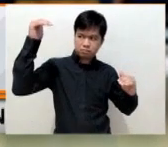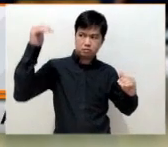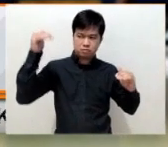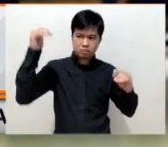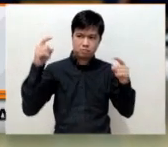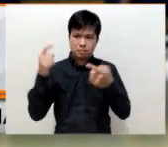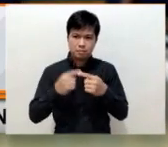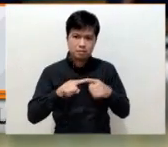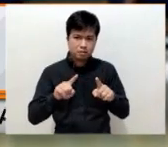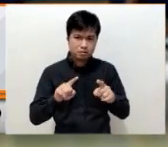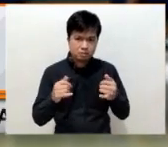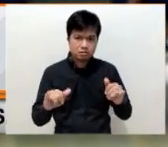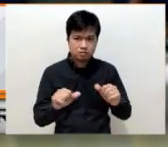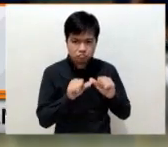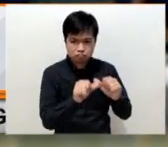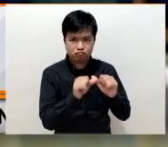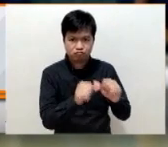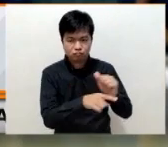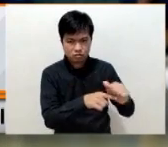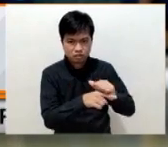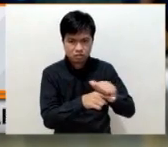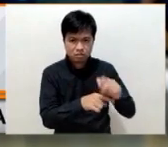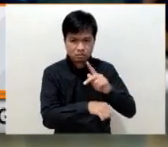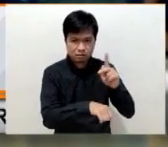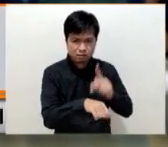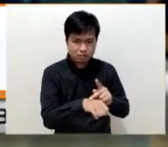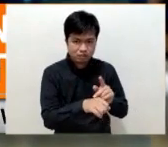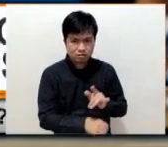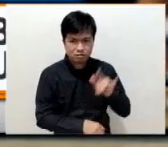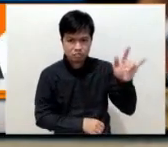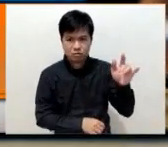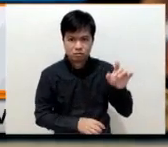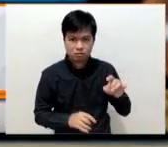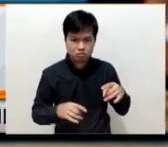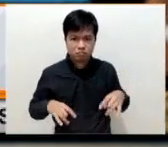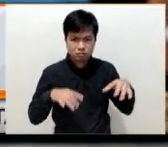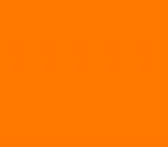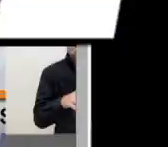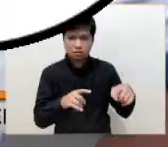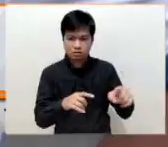team. Lilipad sila ngayon papuntang Lithuania kung saan may 4 na tune-up games tayong nakaplano.